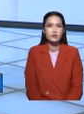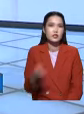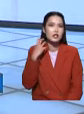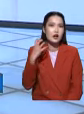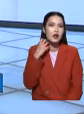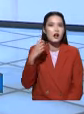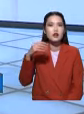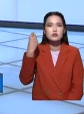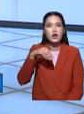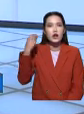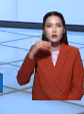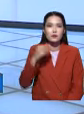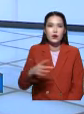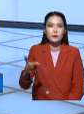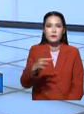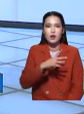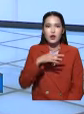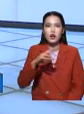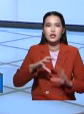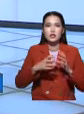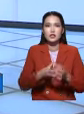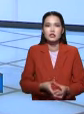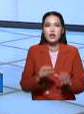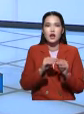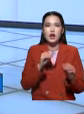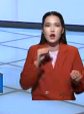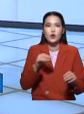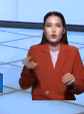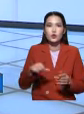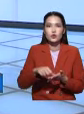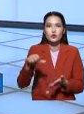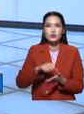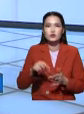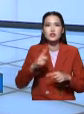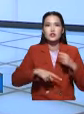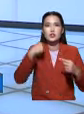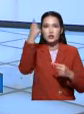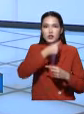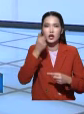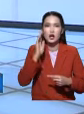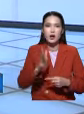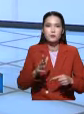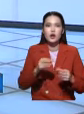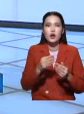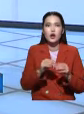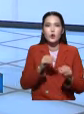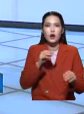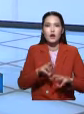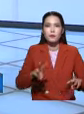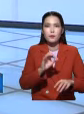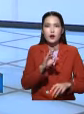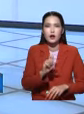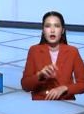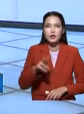Қызылорда мен Ақтөбе арасындағы халықаралық автодәліз құрылысы келесі жылы басталады. Көлік министрі Марат Қарабаев осылай деді, сондай-ақ